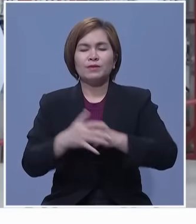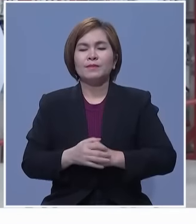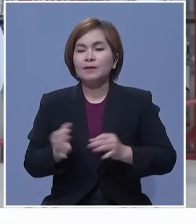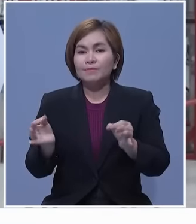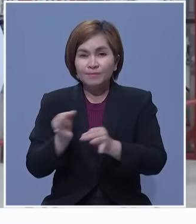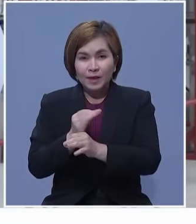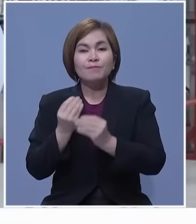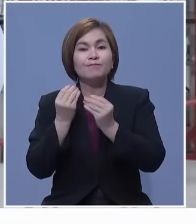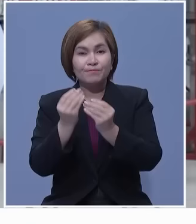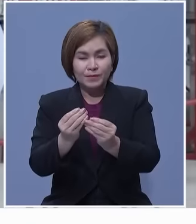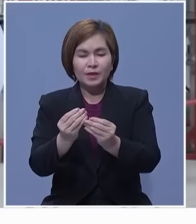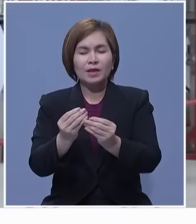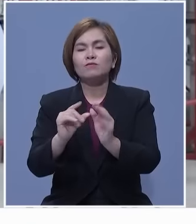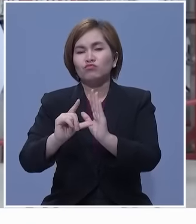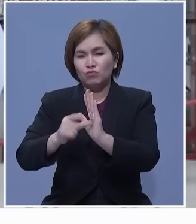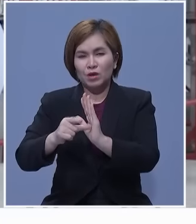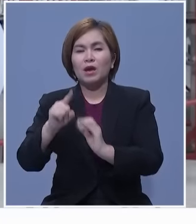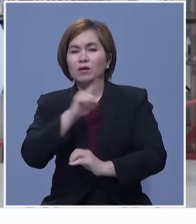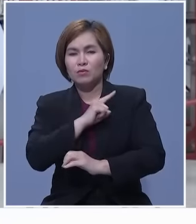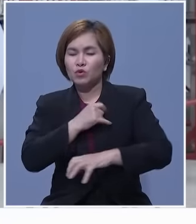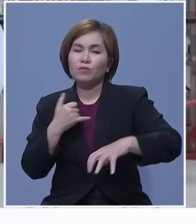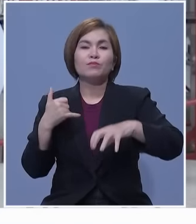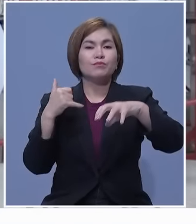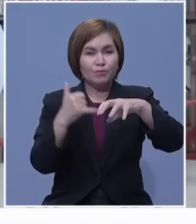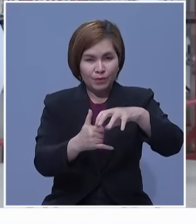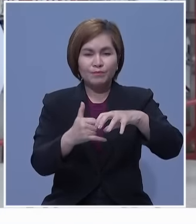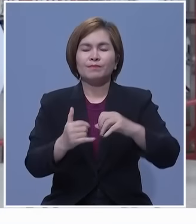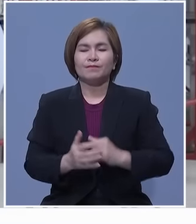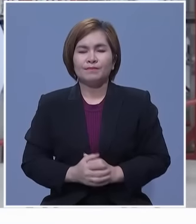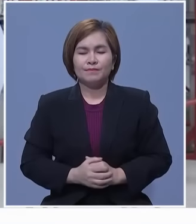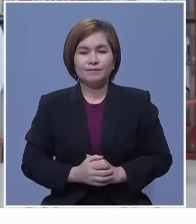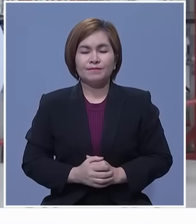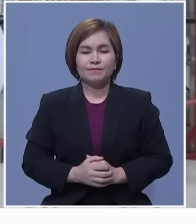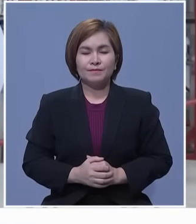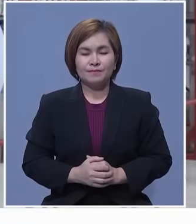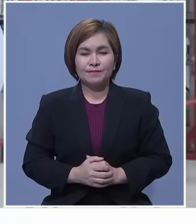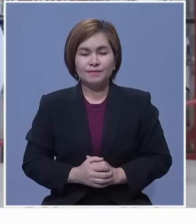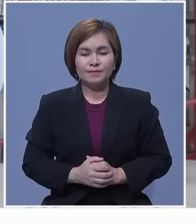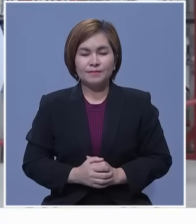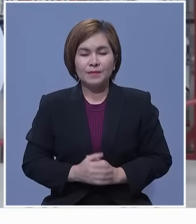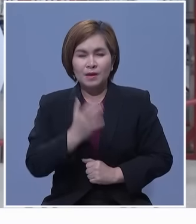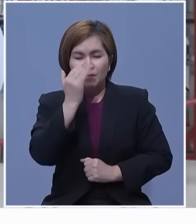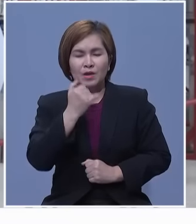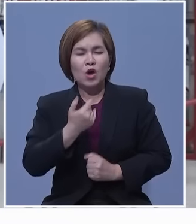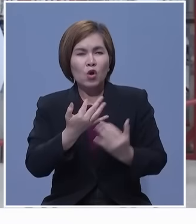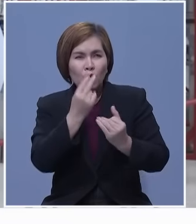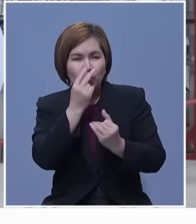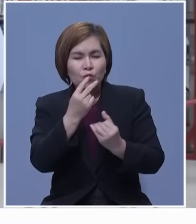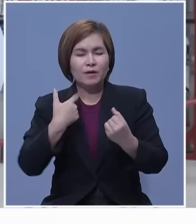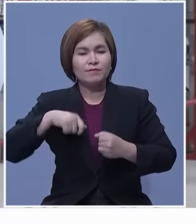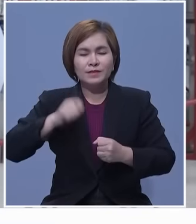ามีการมอบหมายตัวแทนนะคะคือนายแพทย์พรหมินทร์เลิศสุริเดชเลขาธิการนายกรัฐมนตรีมาฟังคำวินิจฉัยในช่วงบ่าย